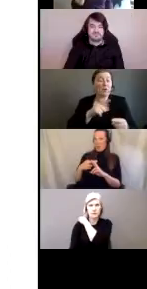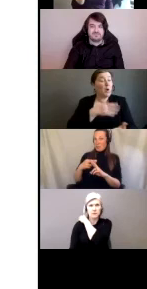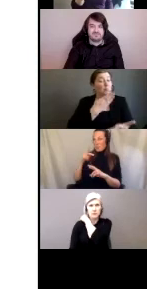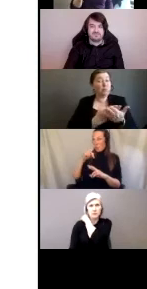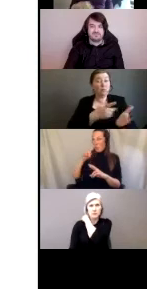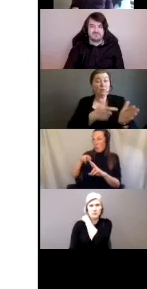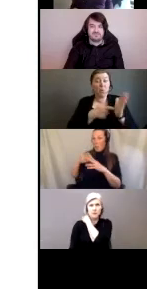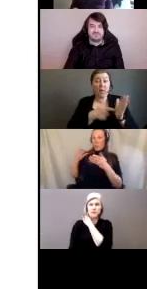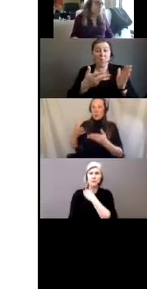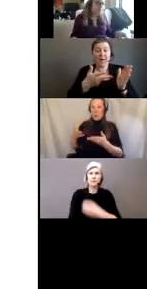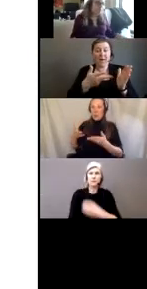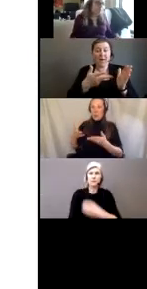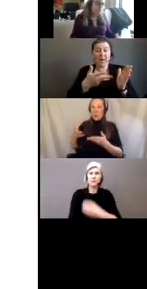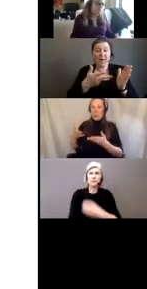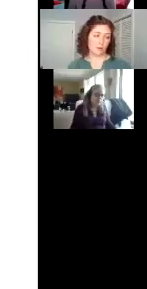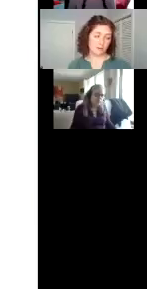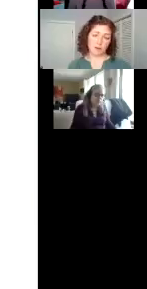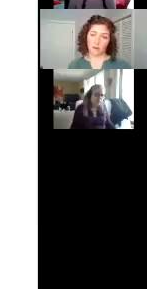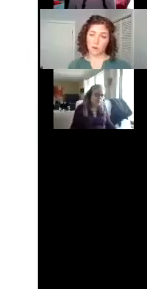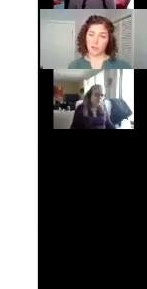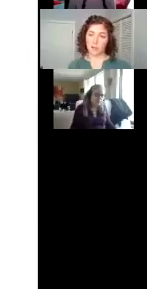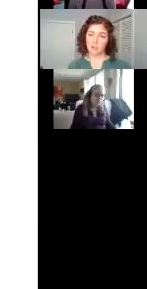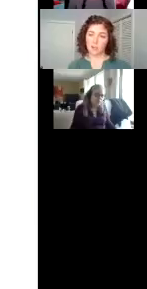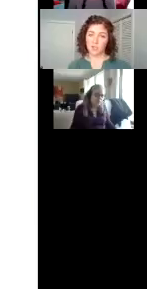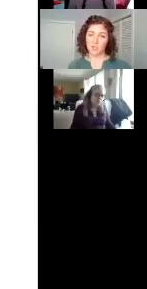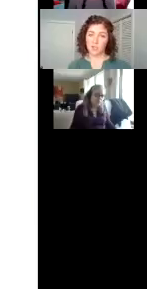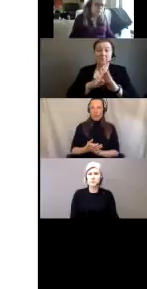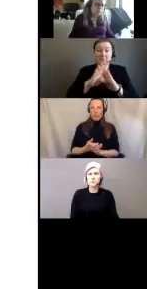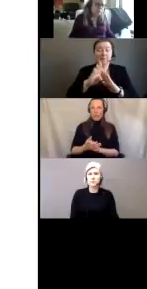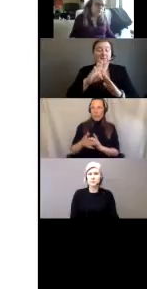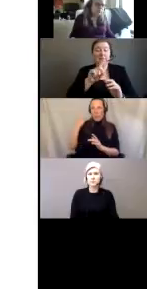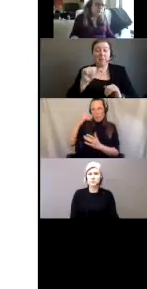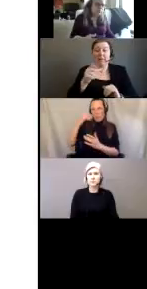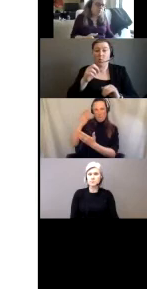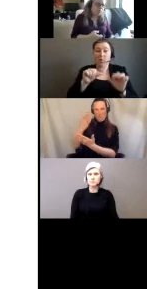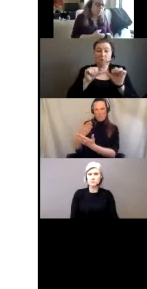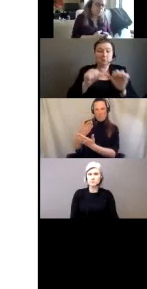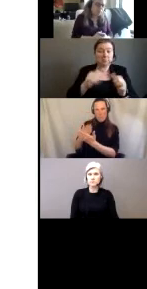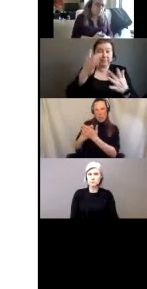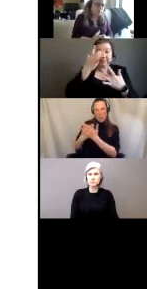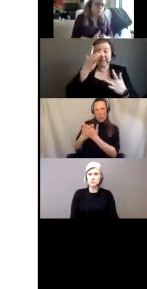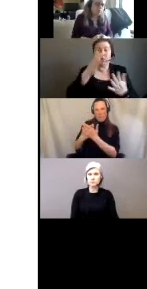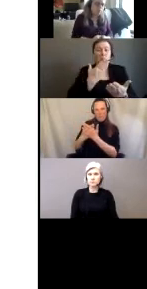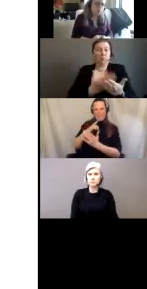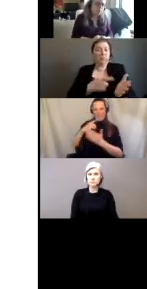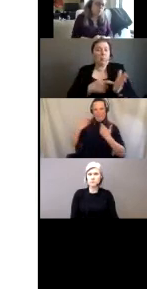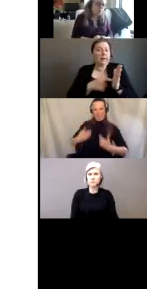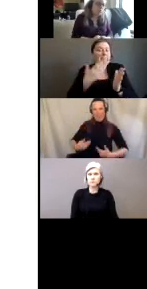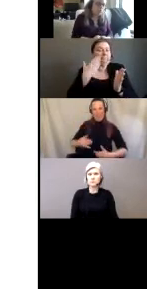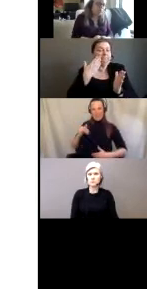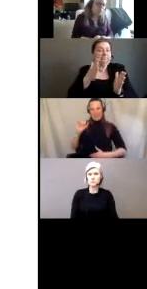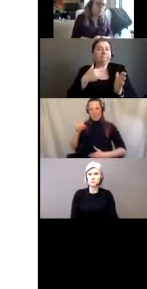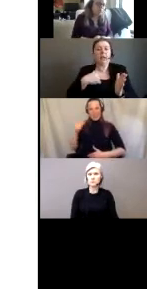Ma question donc de preuve pour prouver que vous souffrez d'une